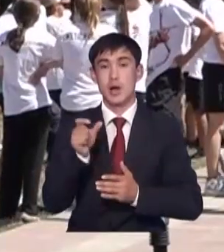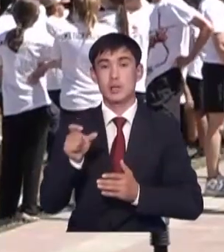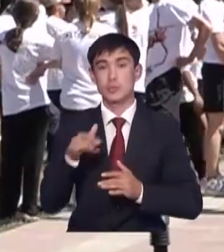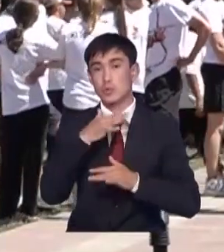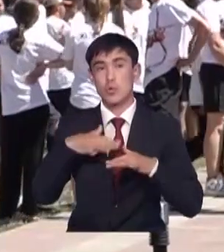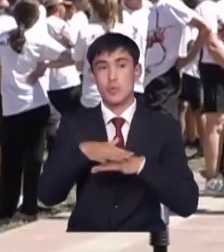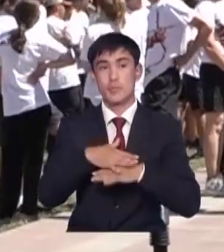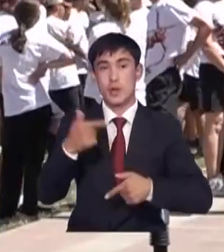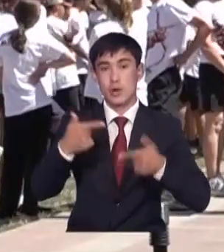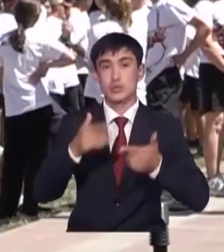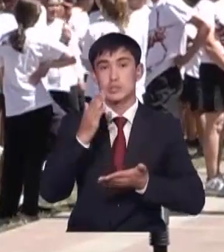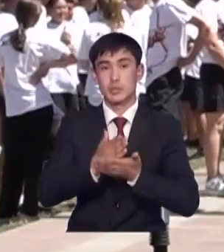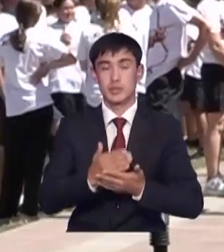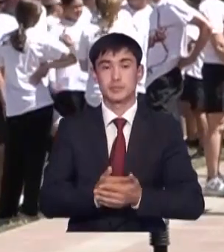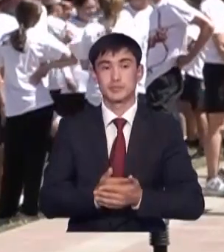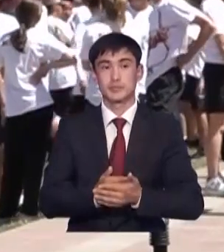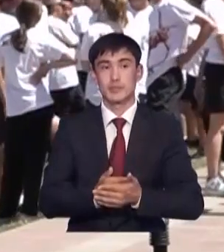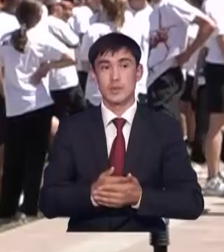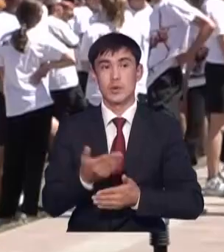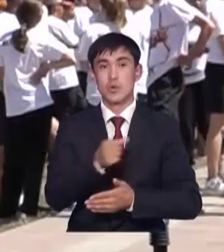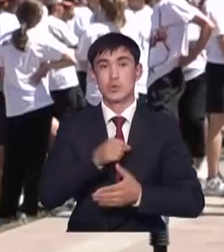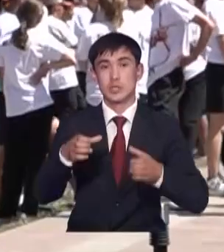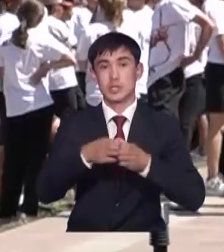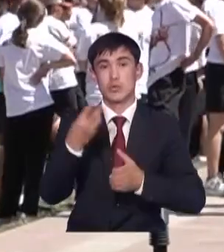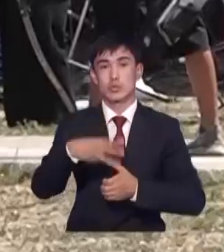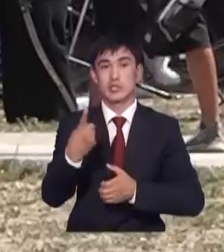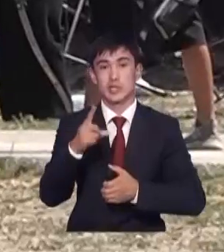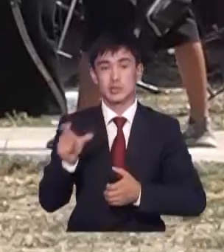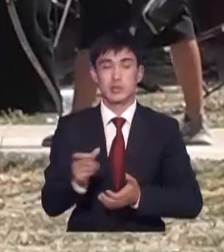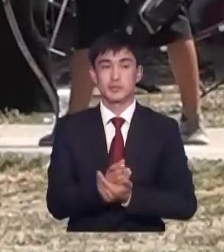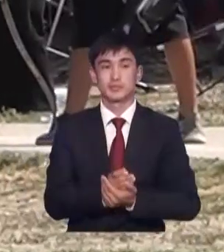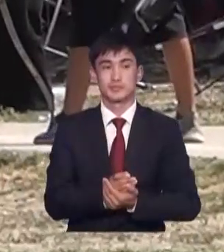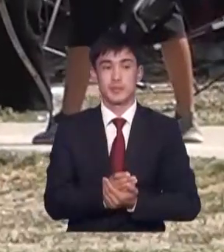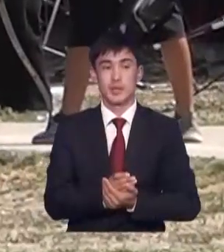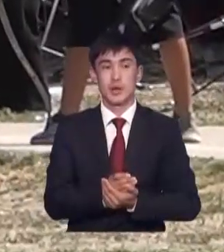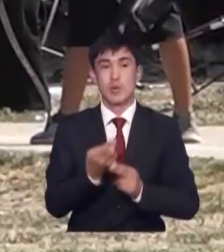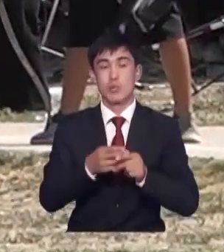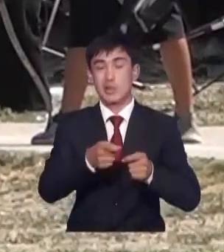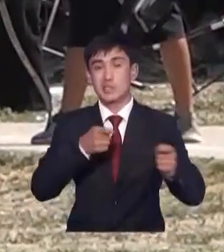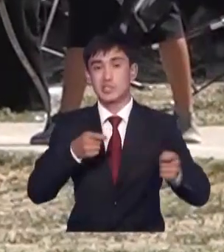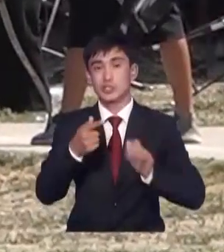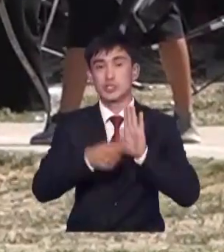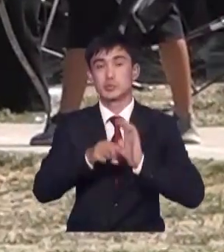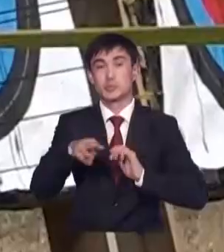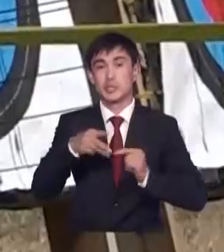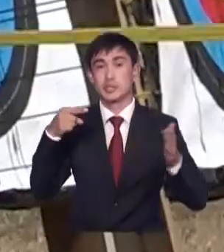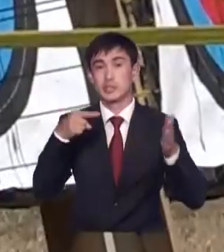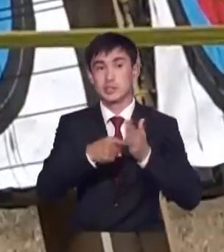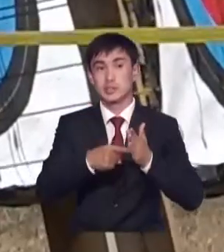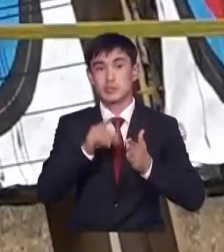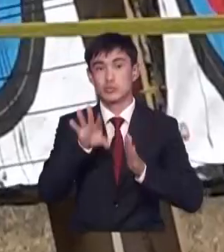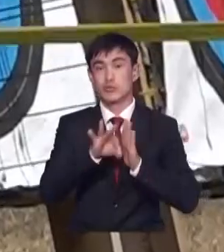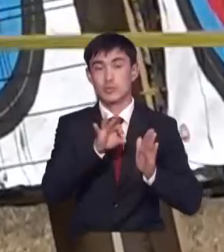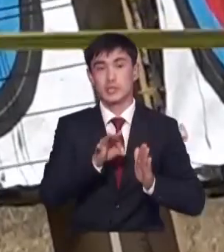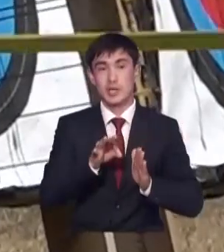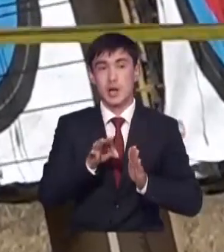көп, конкуренция бар, өз категориямда 32 адамдай бар. Спортшылар классикалық садақтан 70 метр нысана көздеп мықтыларын анықтады.